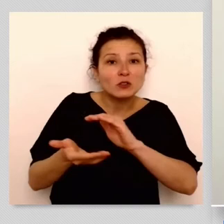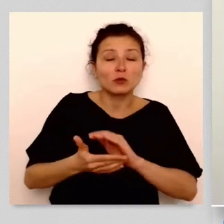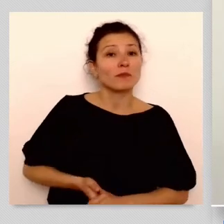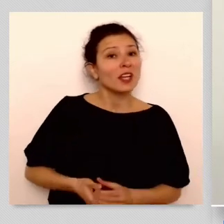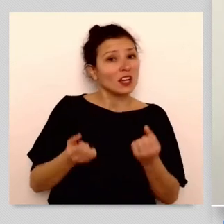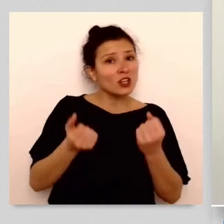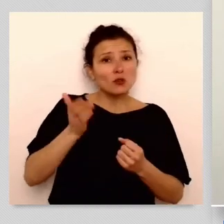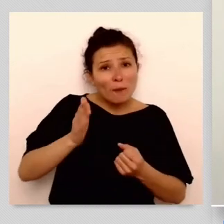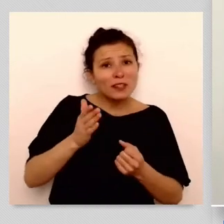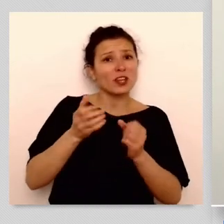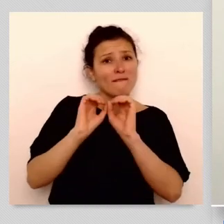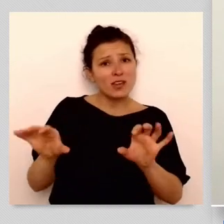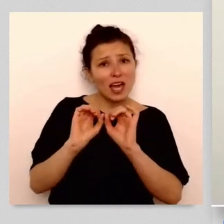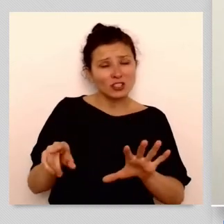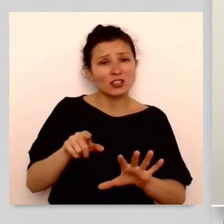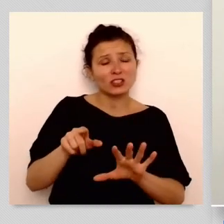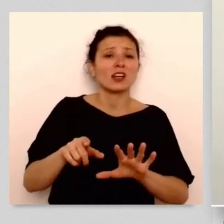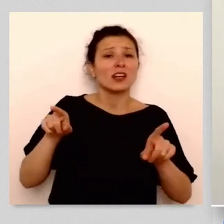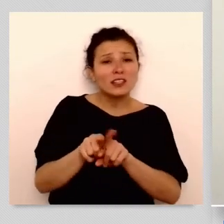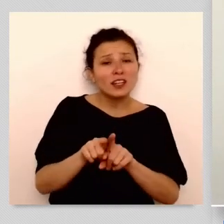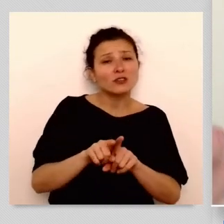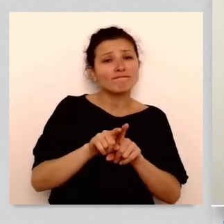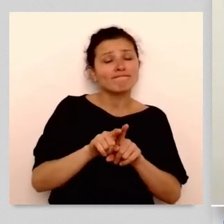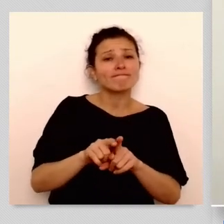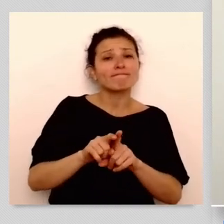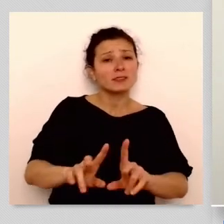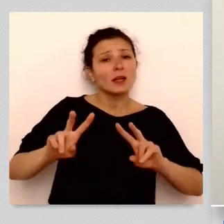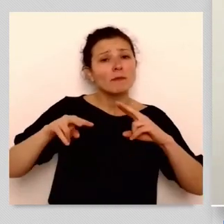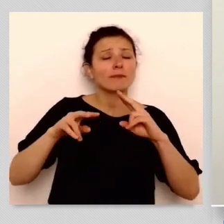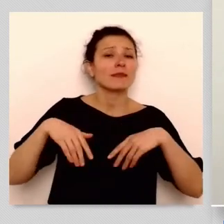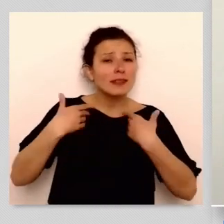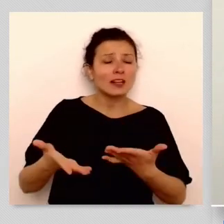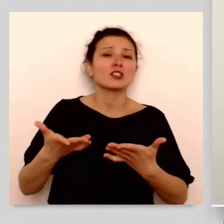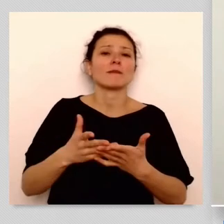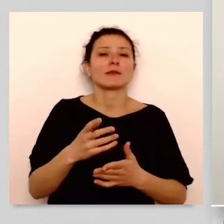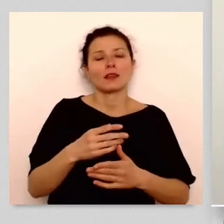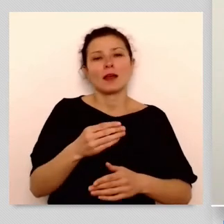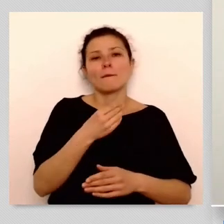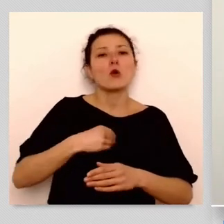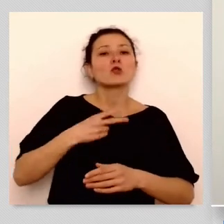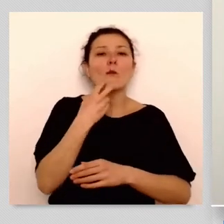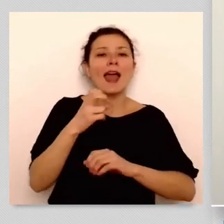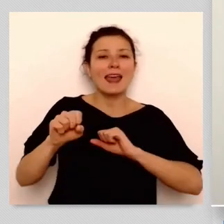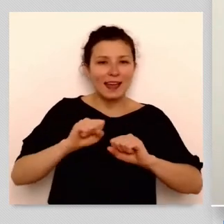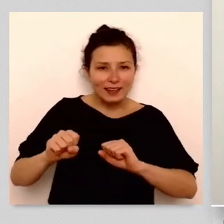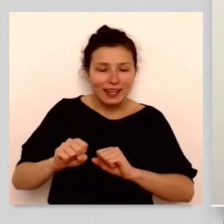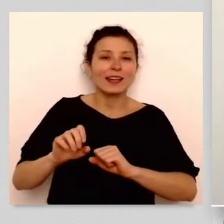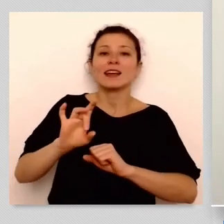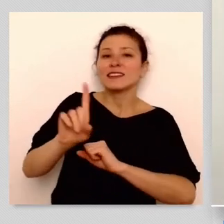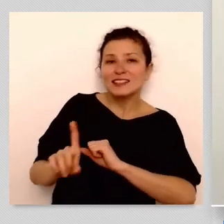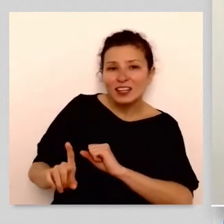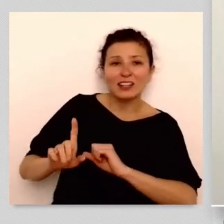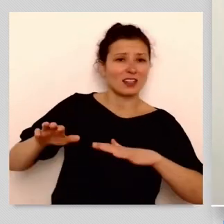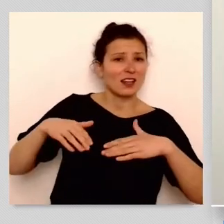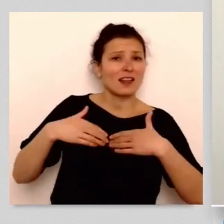dotrzeć z energetyką odnawialną, a nawet z gazem dzisiaj będzie trudno, mimo że ta rura może w końcu powstanie